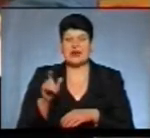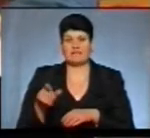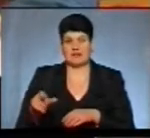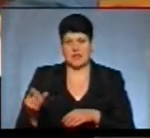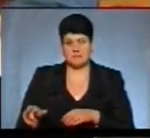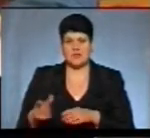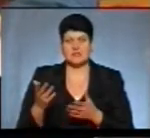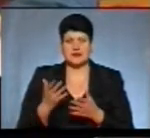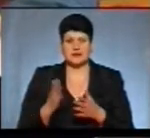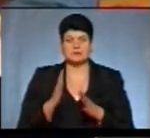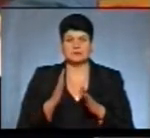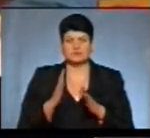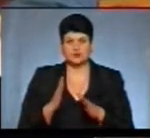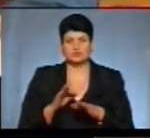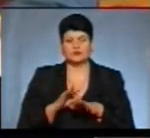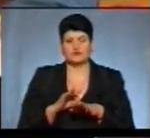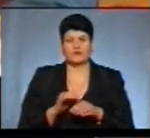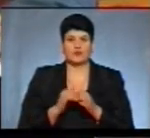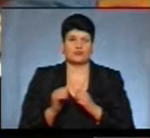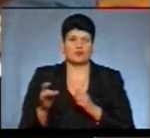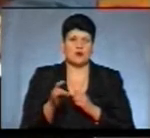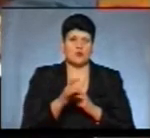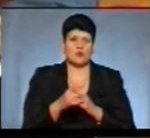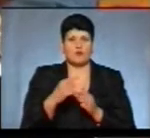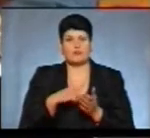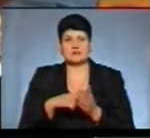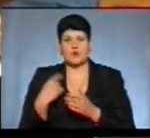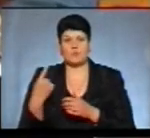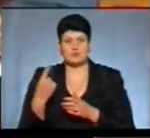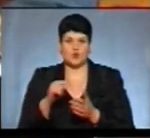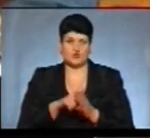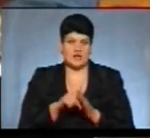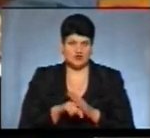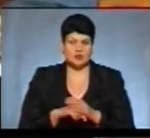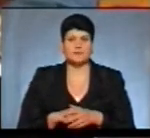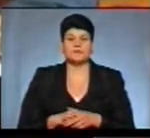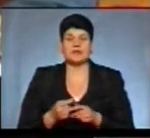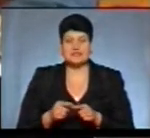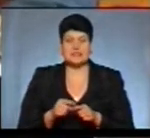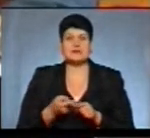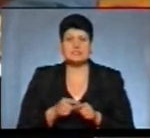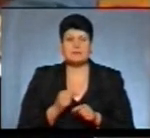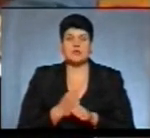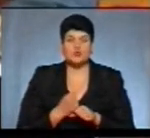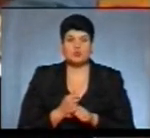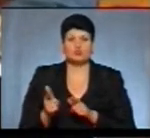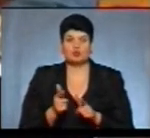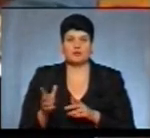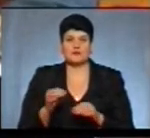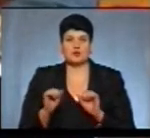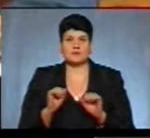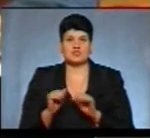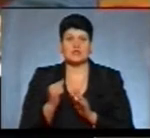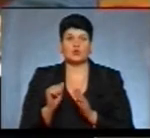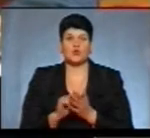яка безпосередньо відбуватиметься в кожному там із районів або містах обласного значення. Це ми ну зараз над тим працюємо, готуємо всі розпорядчі